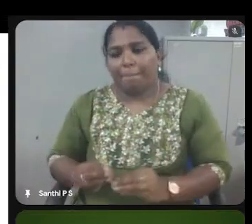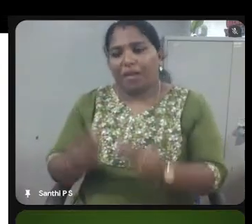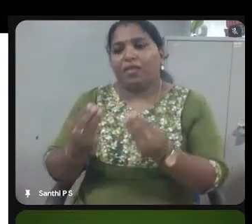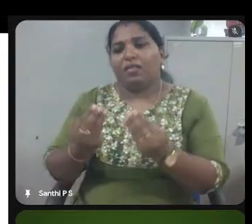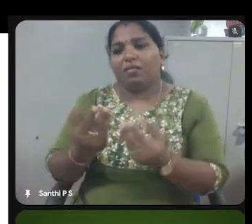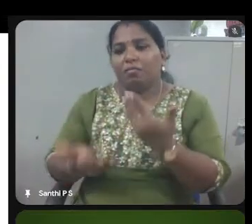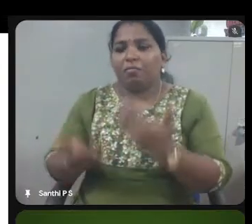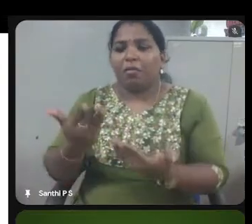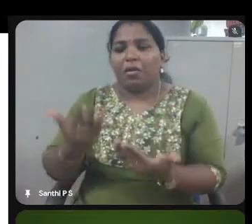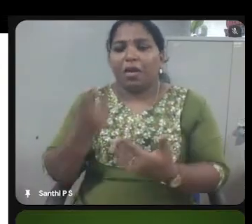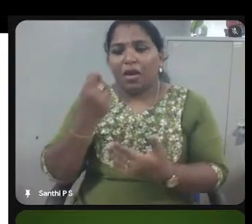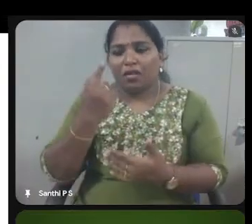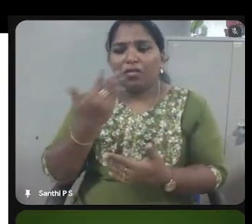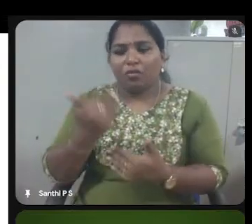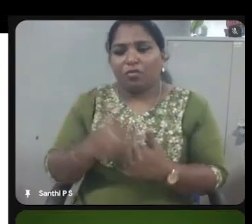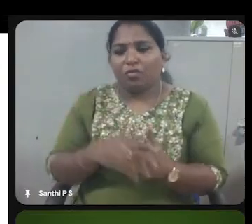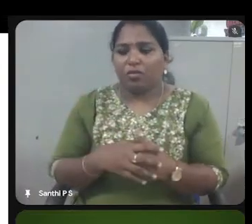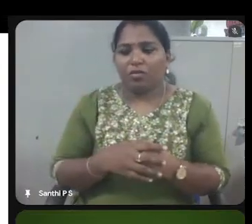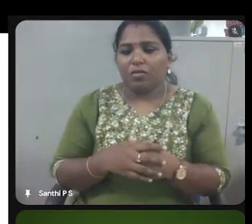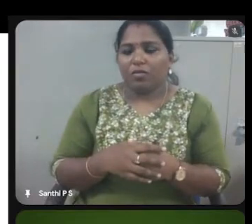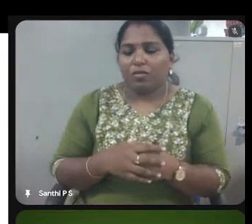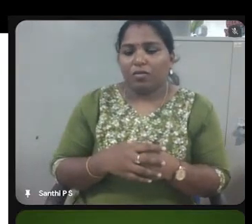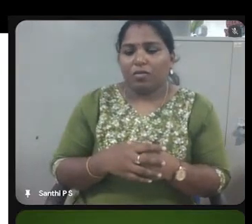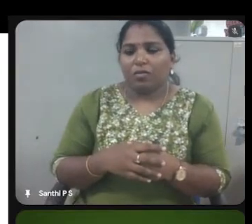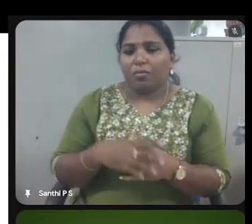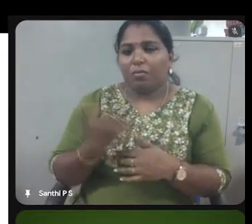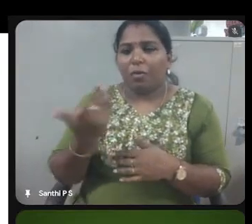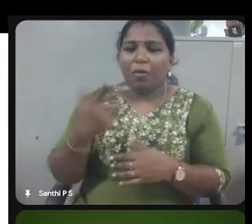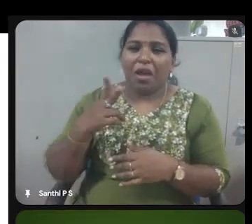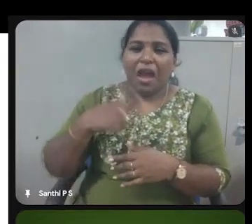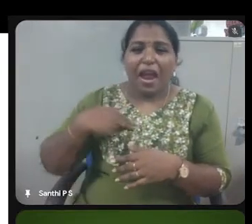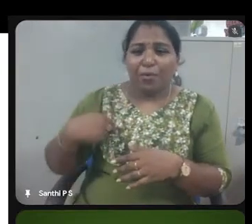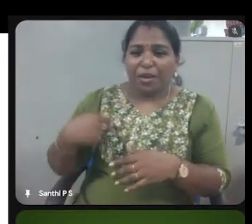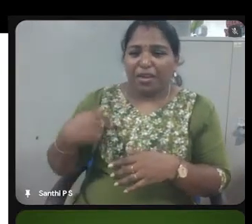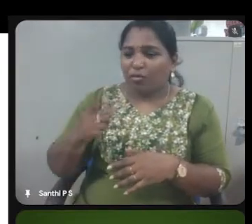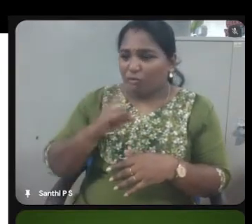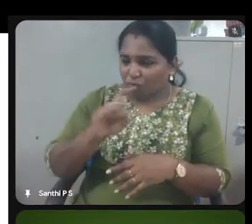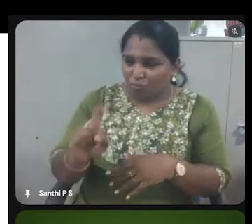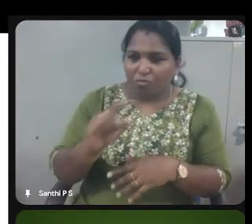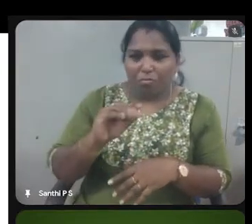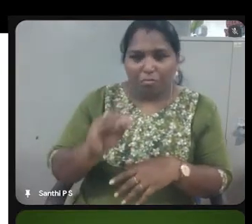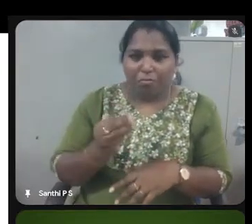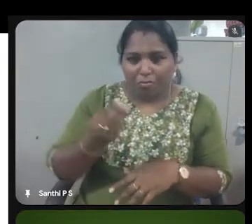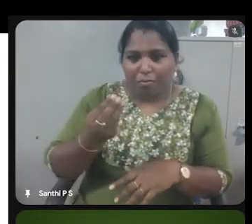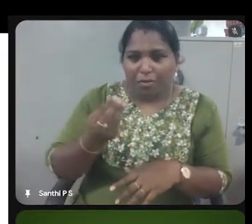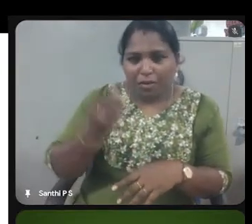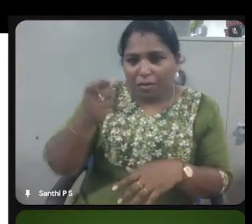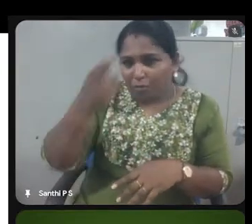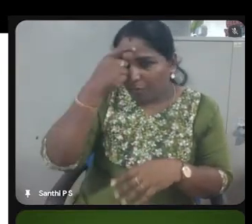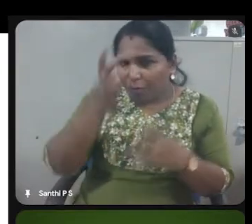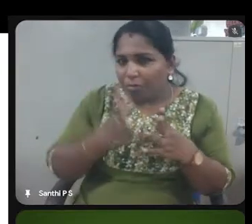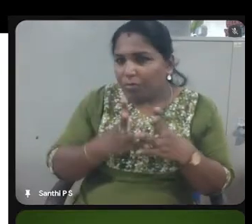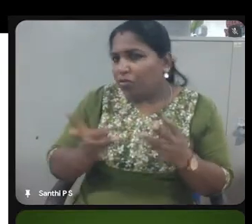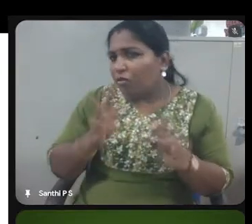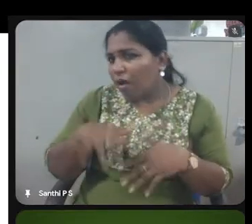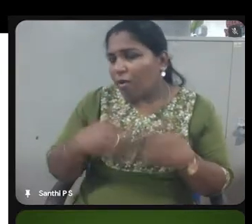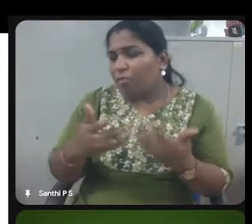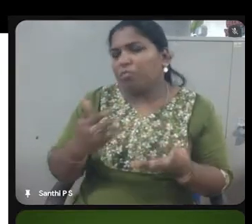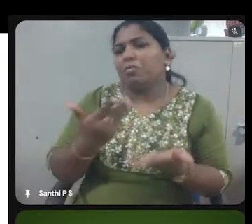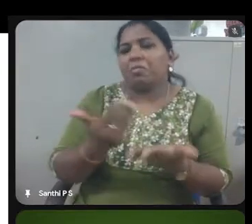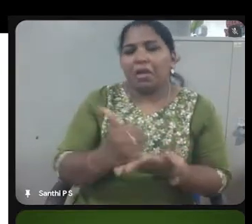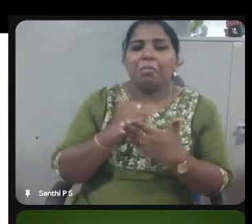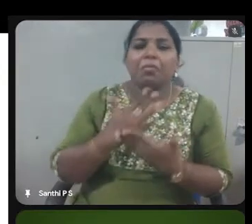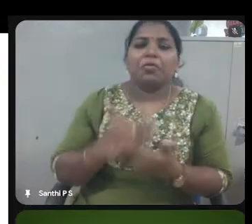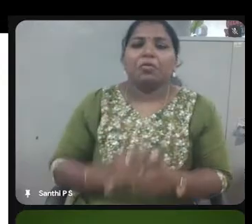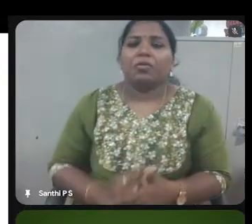എന്നുള്ളത് അങ്ങനത്തെ രീതിയിൽ, അല്ലെങ്കിൽ ഒരു അഡ്വക്കേറ്റിനോട് ഒന്ന് ചോദിച്ചാൽ ചിലപ്പം ഈ ഒരു കാര്യങ്ങൾ എന്തെങ്കിലും ഉണ്ടോ എന്ന് മനസ്സിലാക്കാൻ